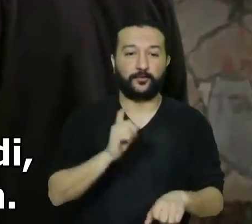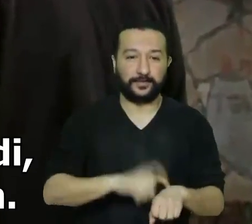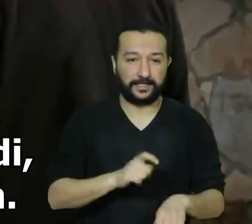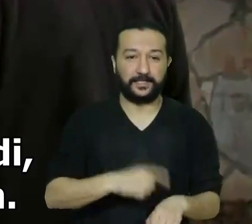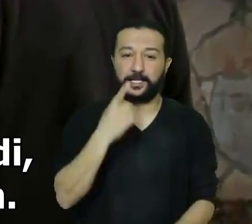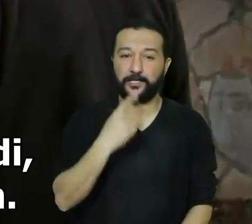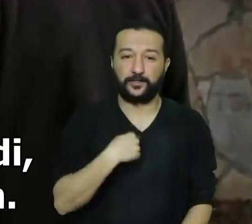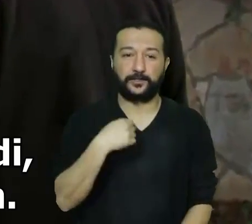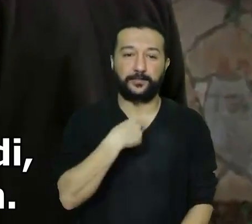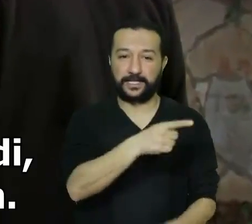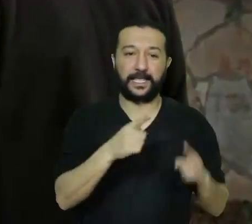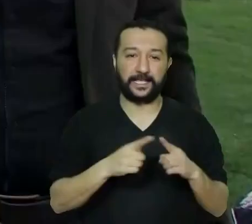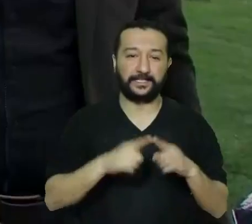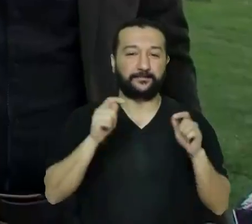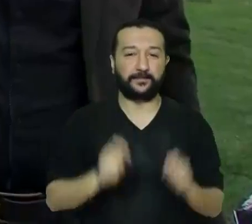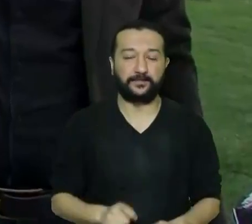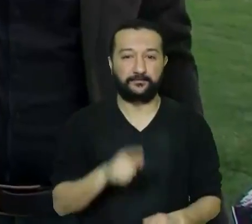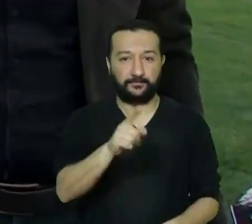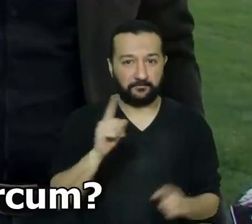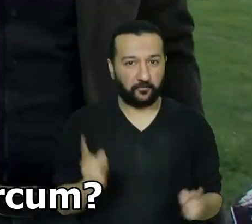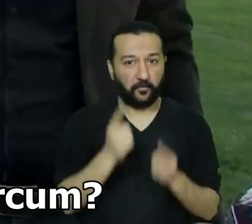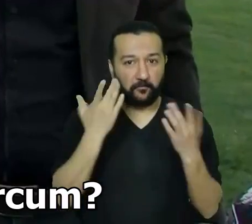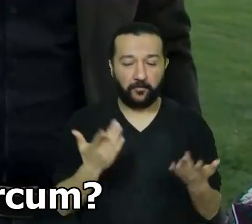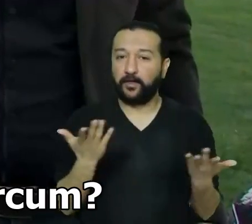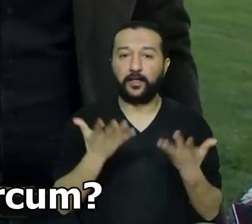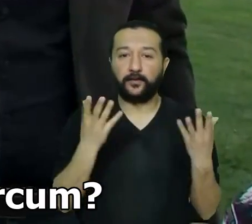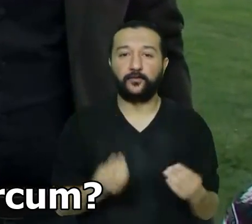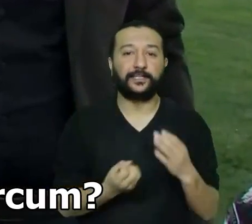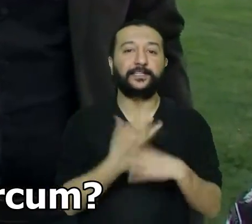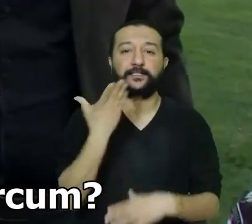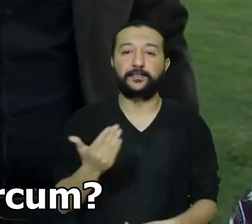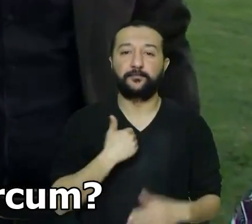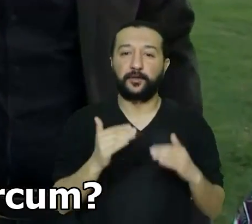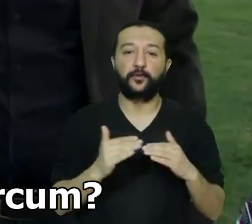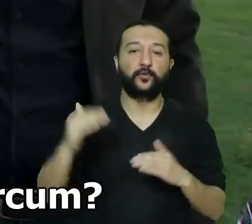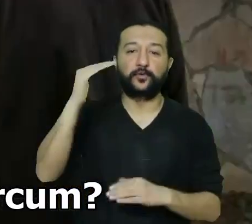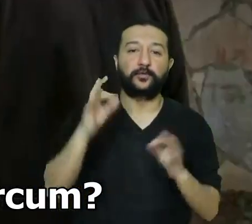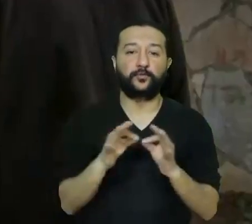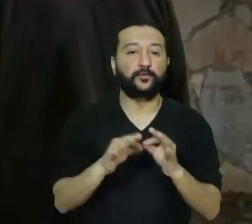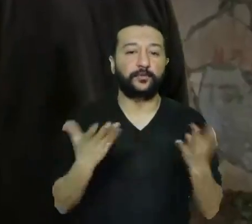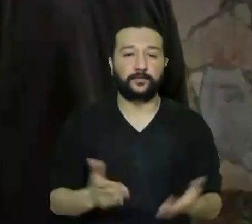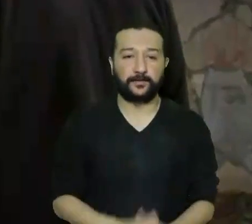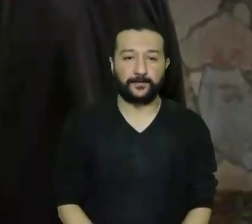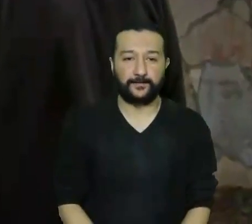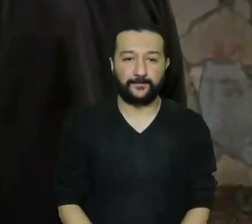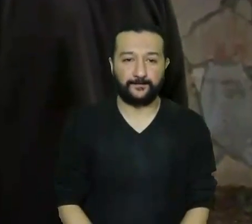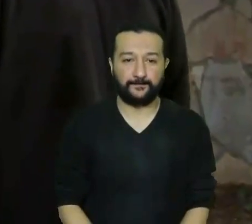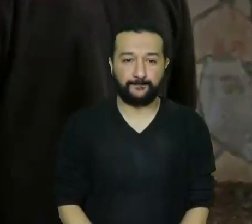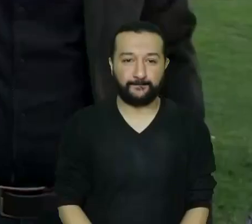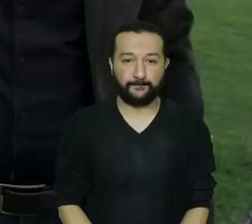bana söyledi. Ben de gittim hesaplattım. Allah Allah. Neymiş benim yükselen burcum?